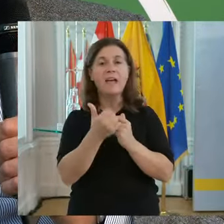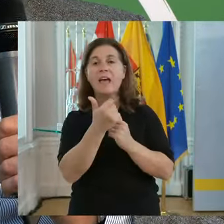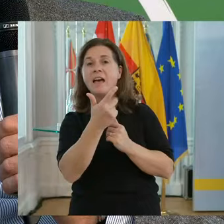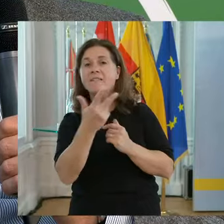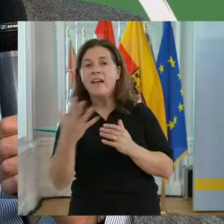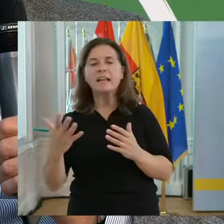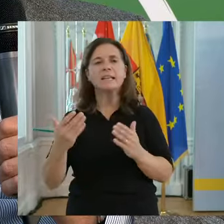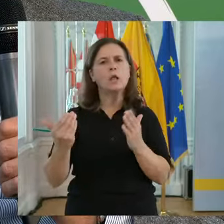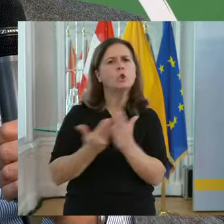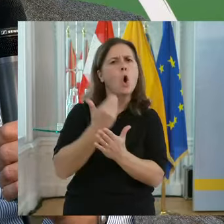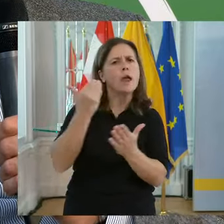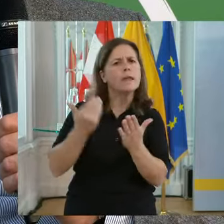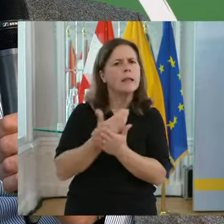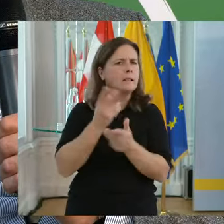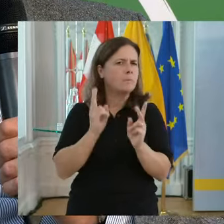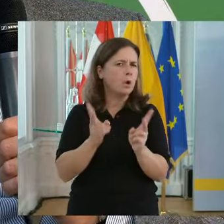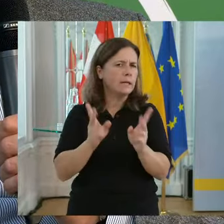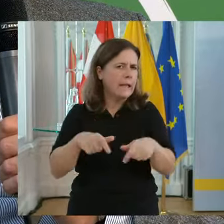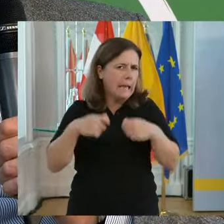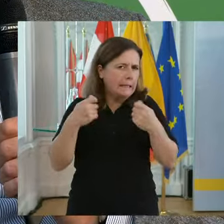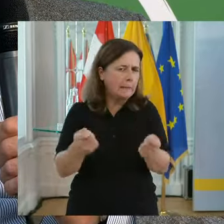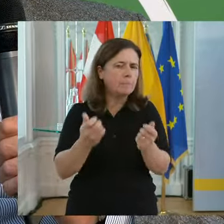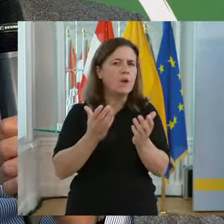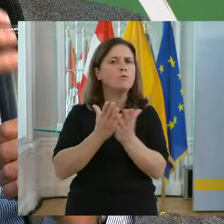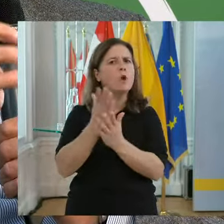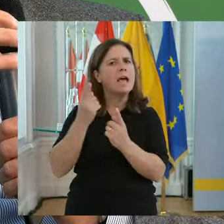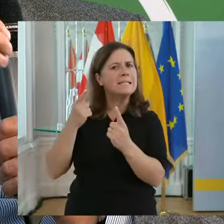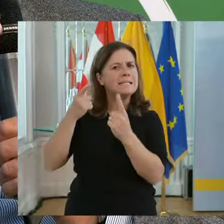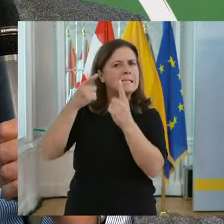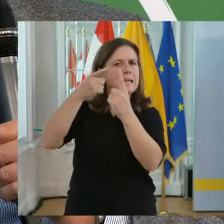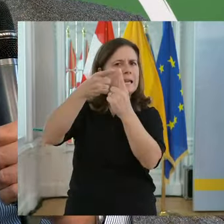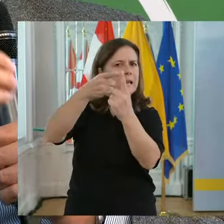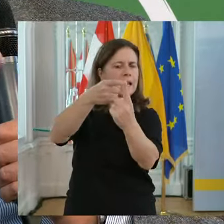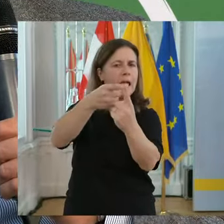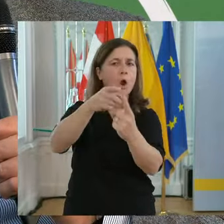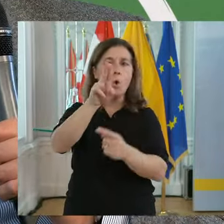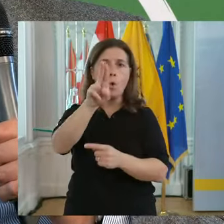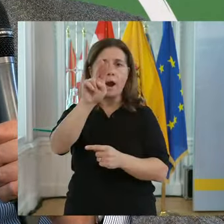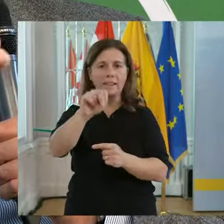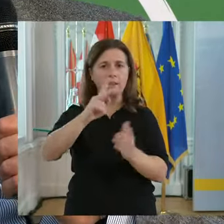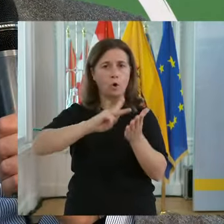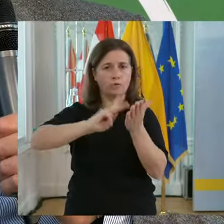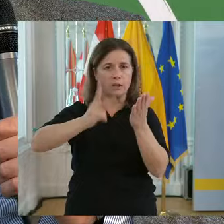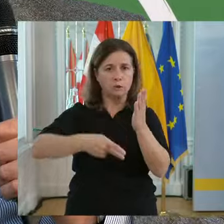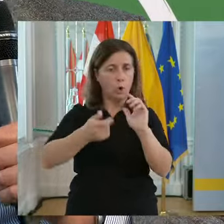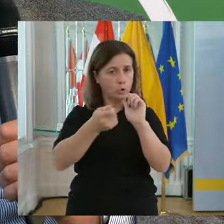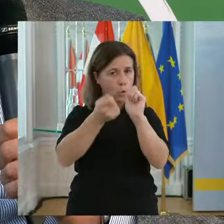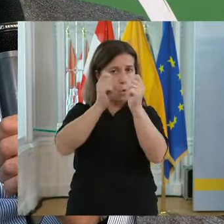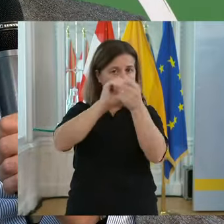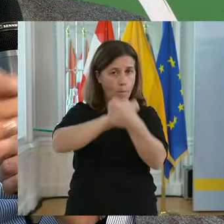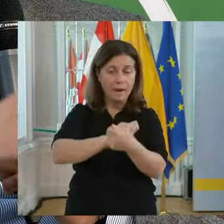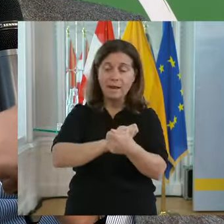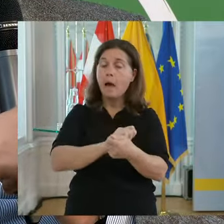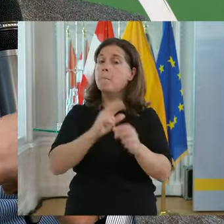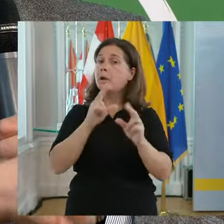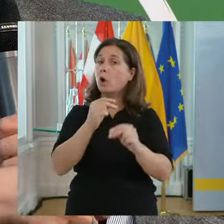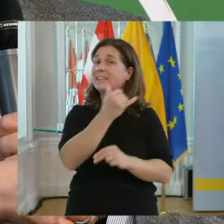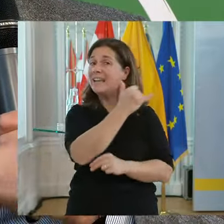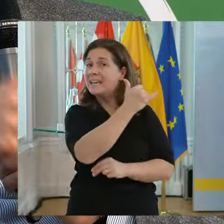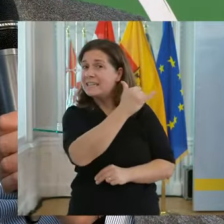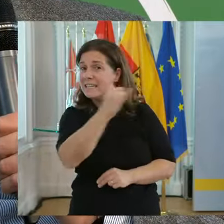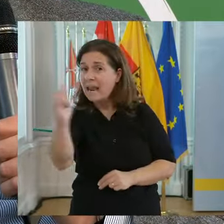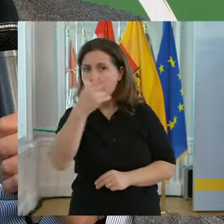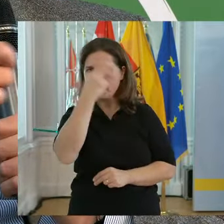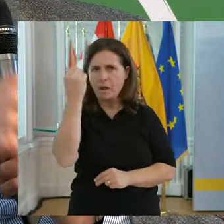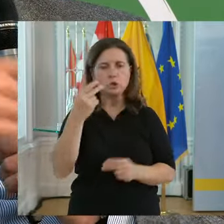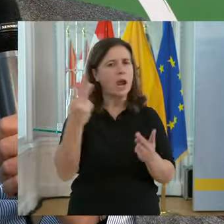neuen Ansätze es gibt, um die Ziele der UN-Konvention umzusetzen. Und das ist, jeden Menschen, egal ob er Behinderung